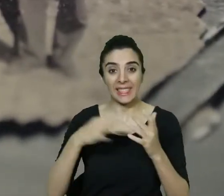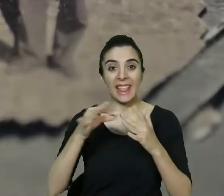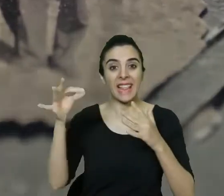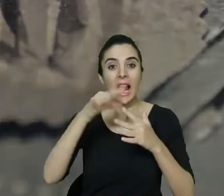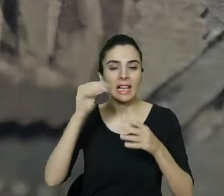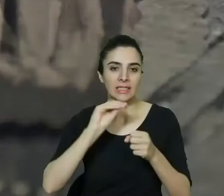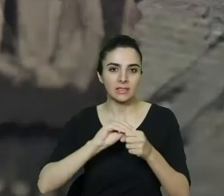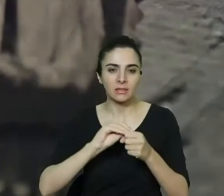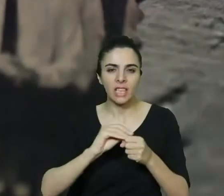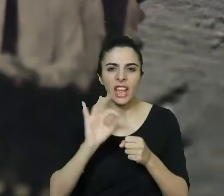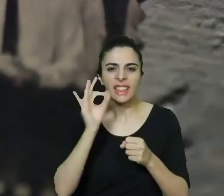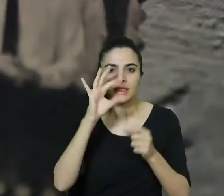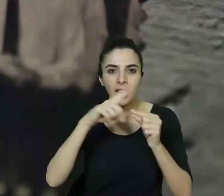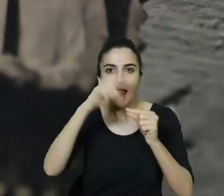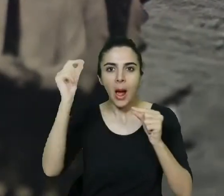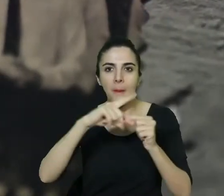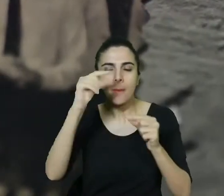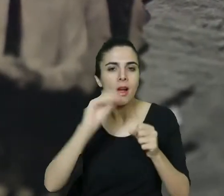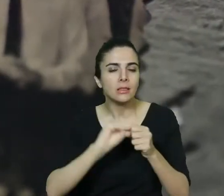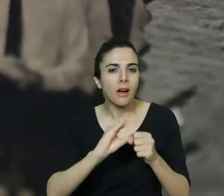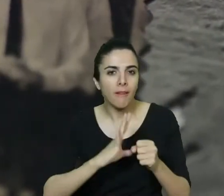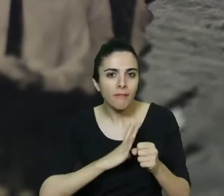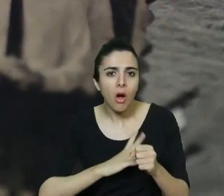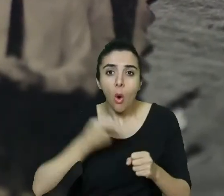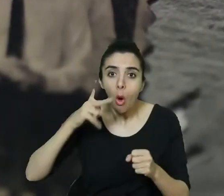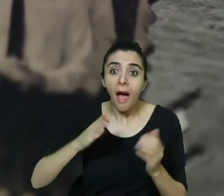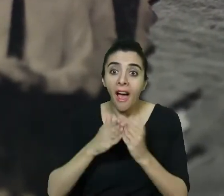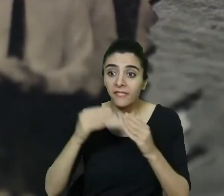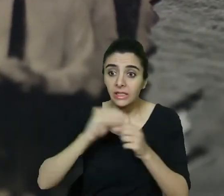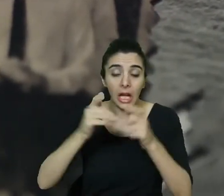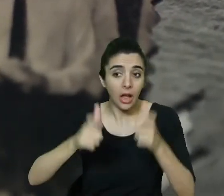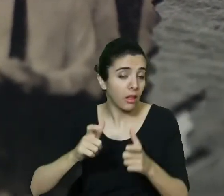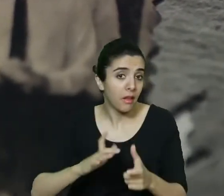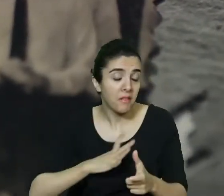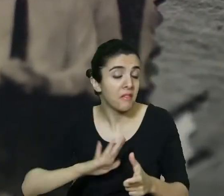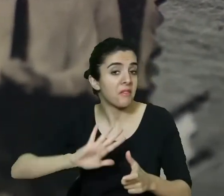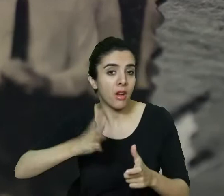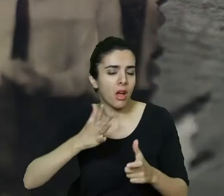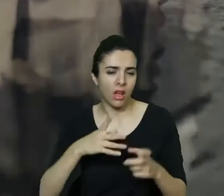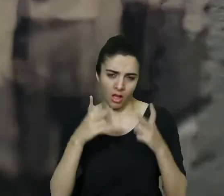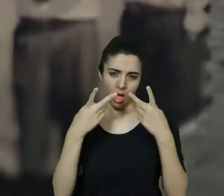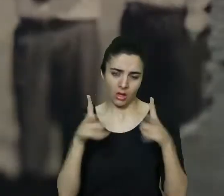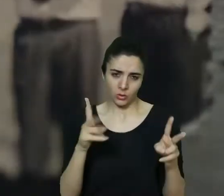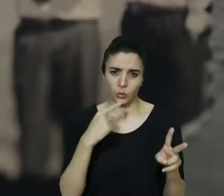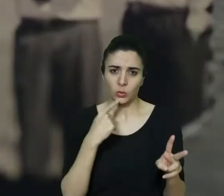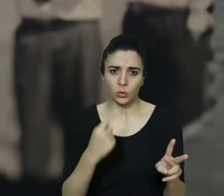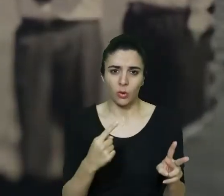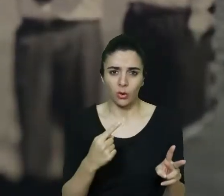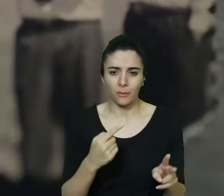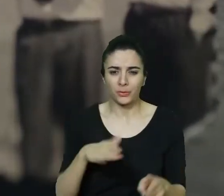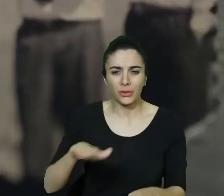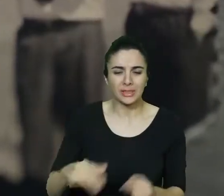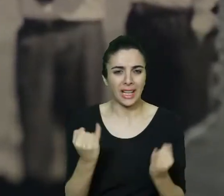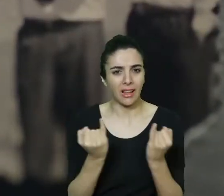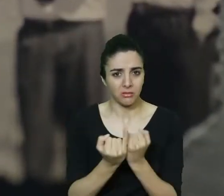Yeşil yaprakta veba, ölüm evin hangi bilinmezinde ya da açıkça küçük